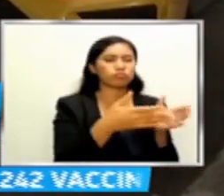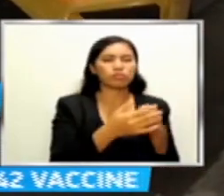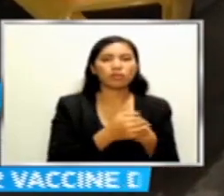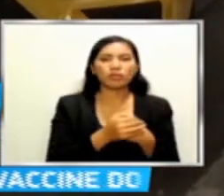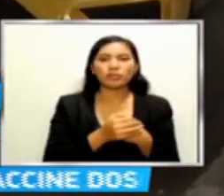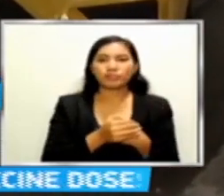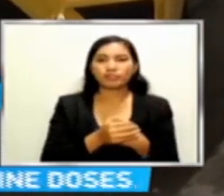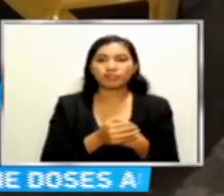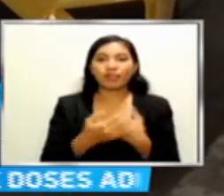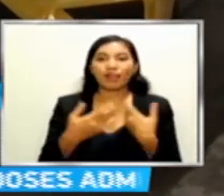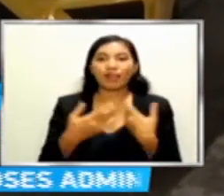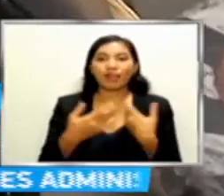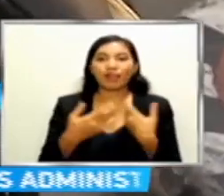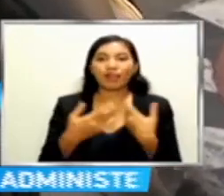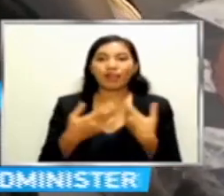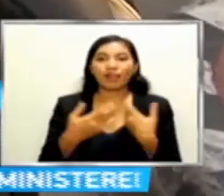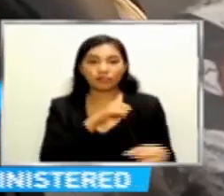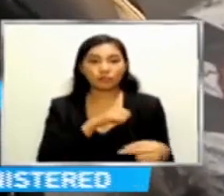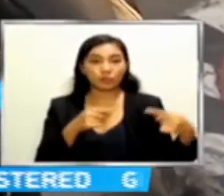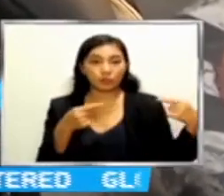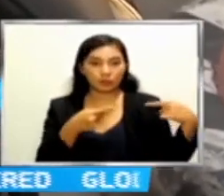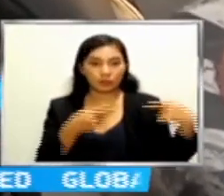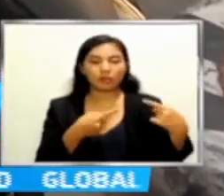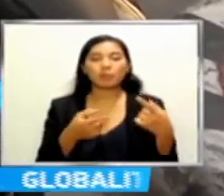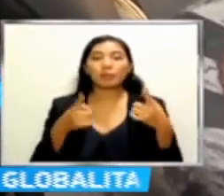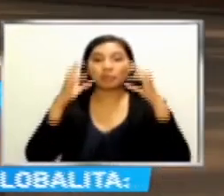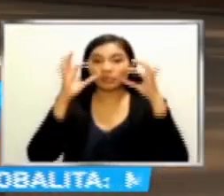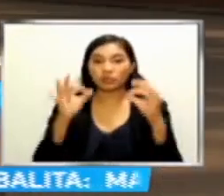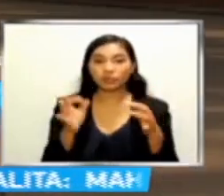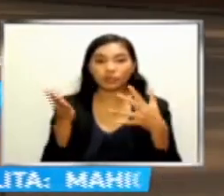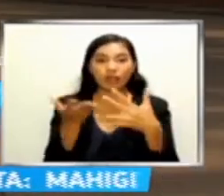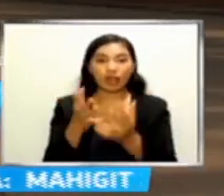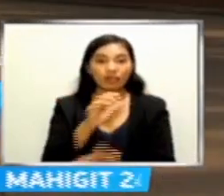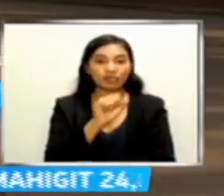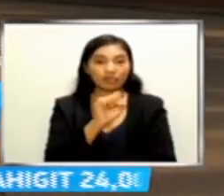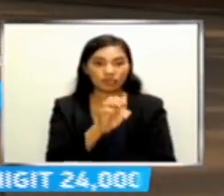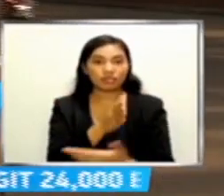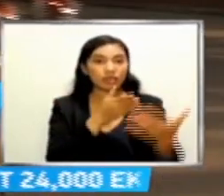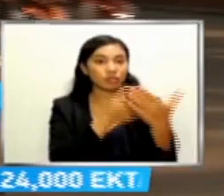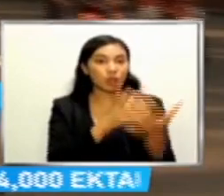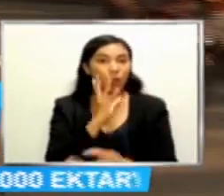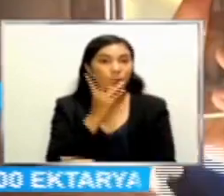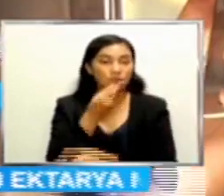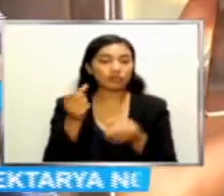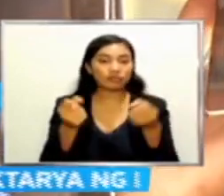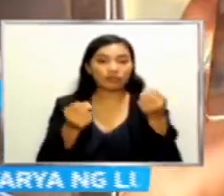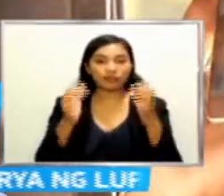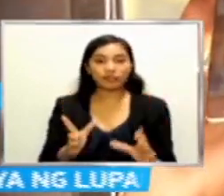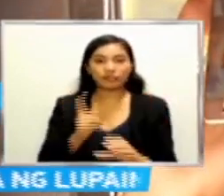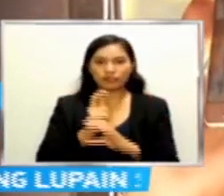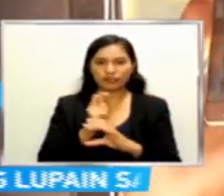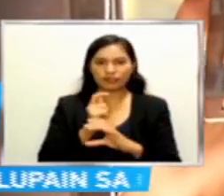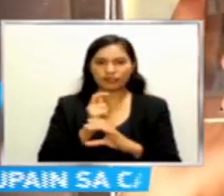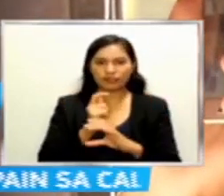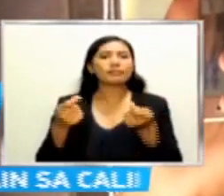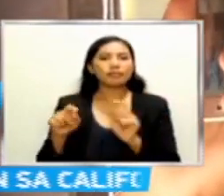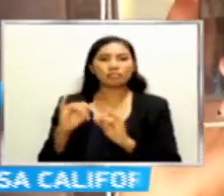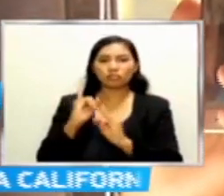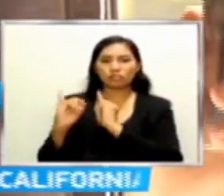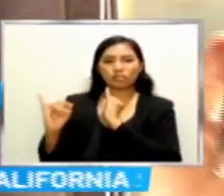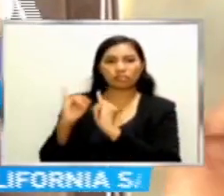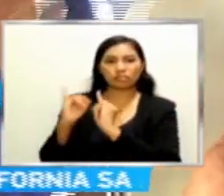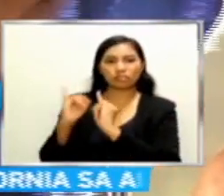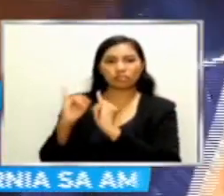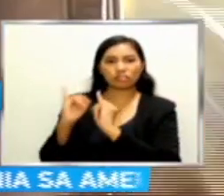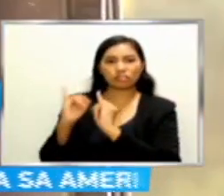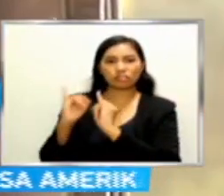sugatan. Plano namang magsampa ng reklamo ng mga biktima laban sa truck driver. Sinubukan namin kunan ang pahayag ang truck driver, pero